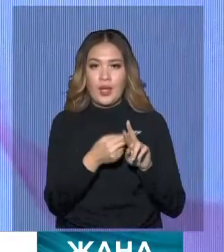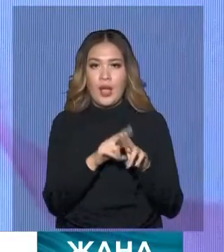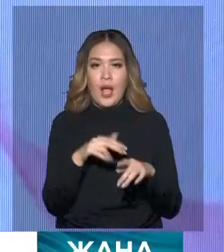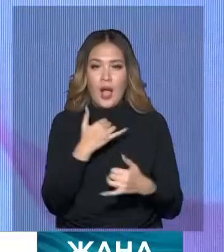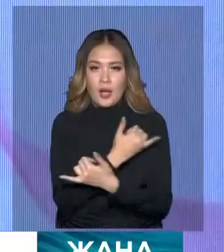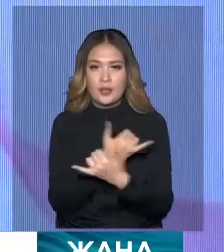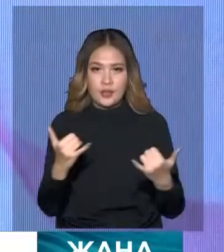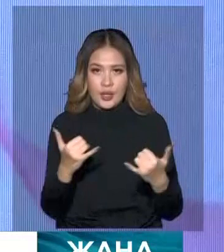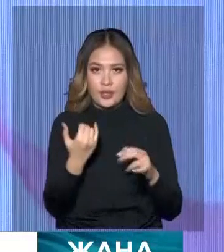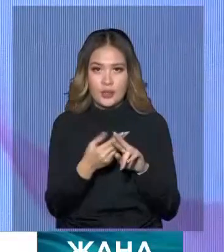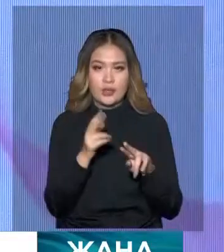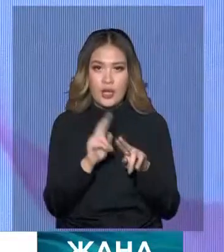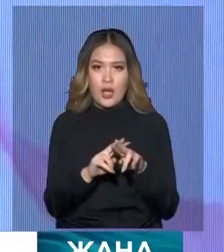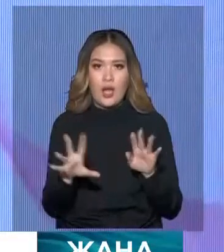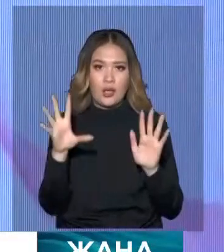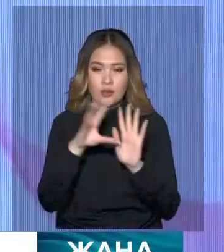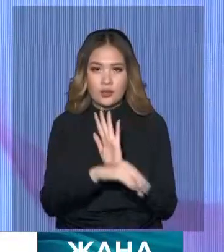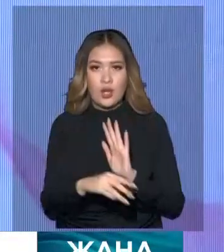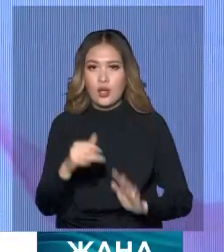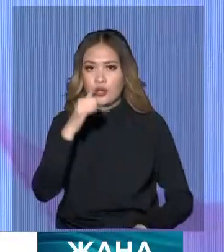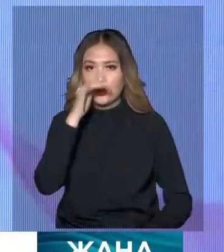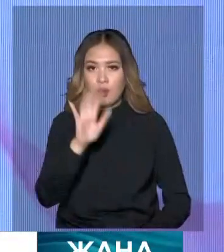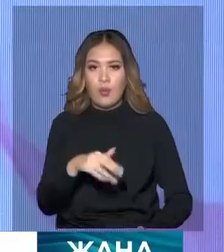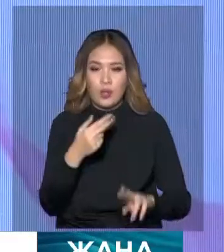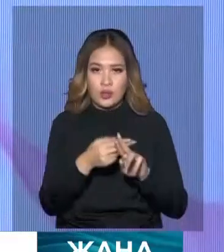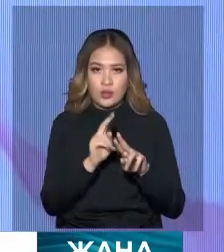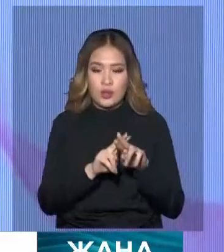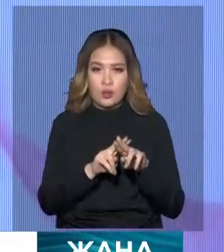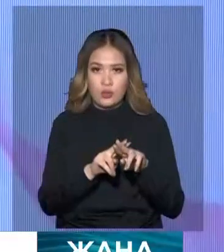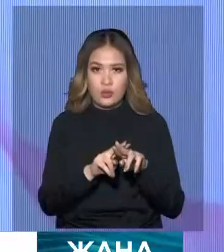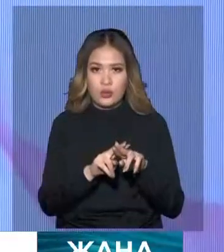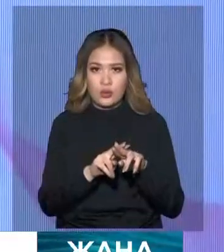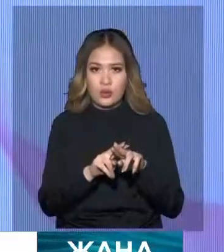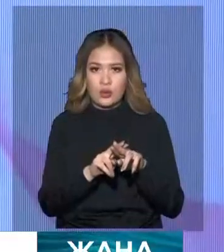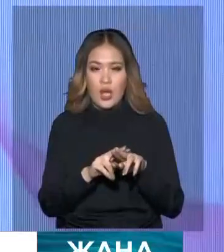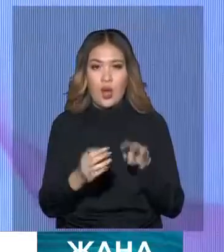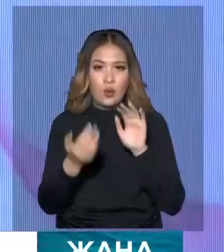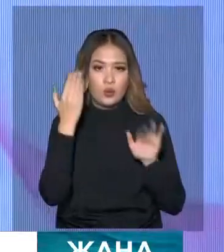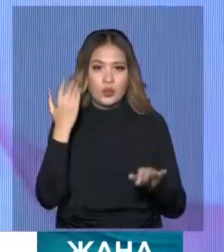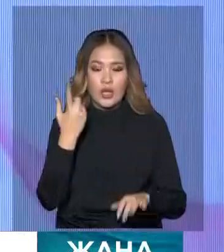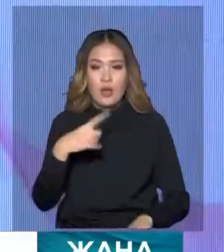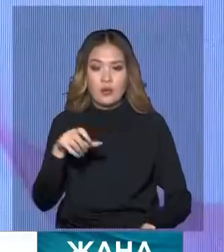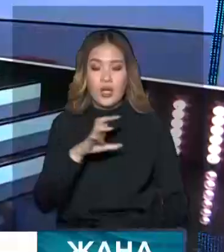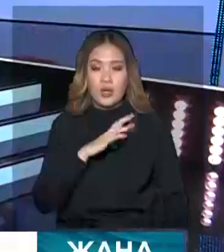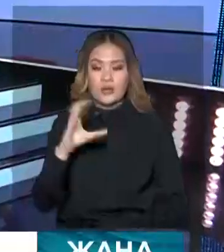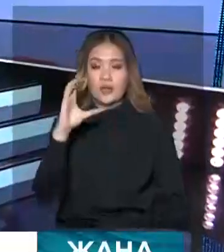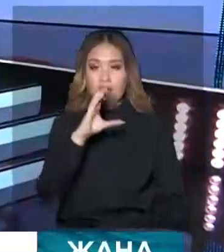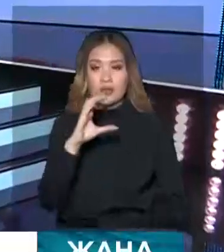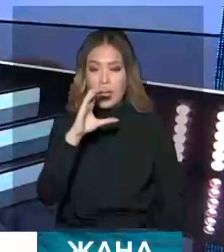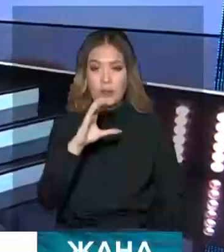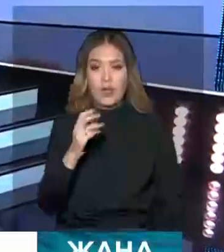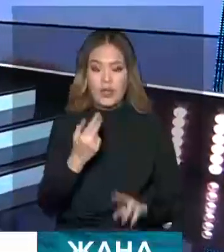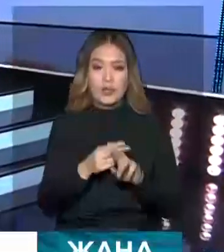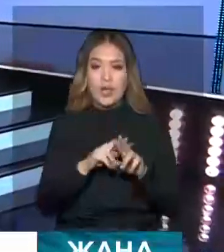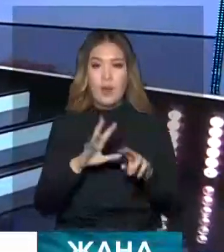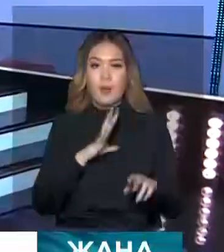арнайы құрал жабдықтармен жабдықтай алмай келе жатқанбыз. Осы міне өткен апта 42 айында осы